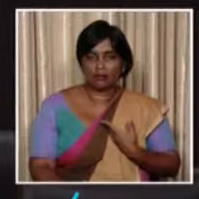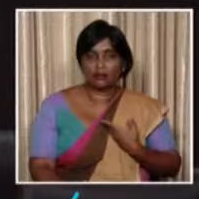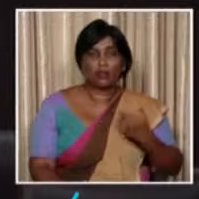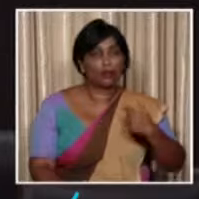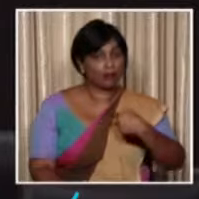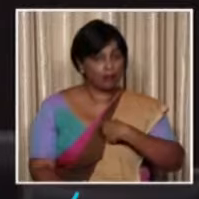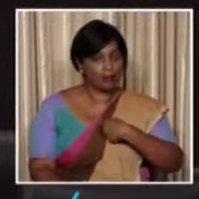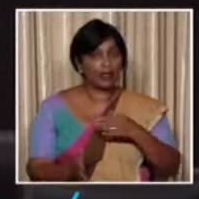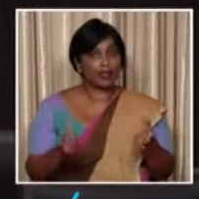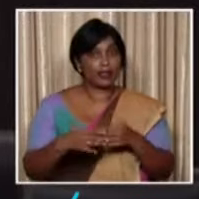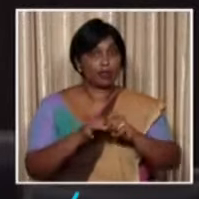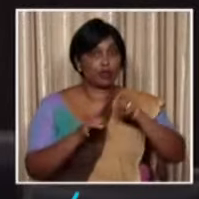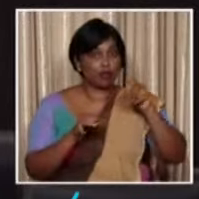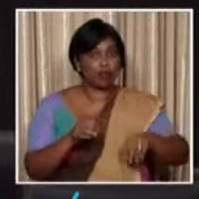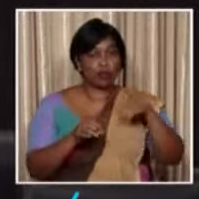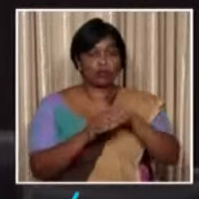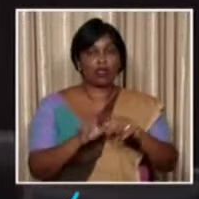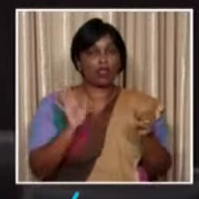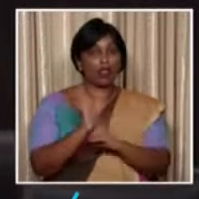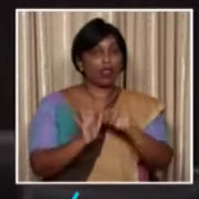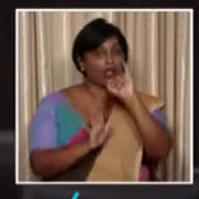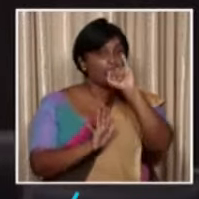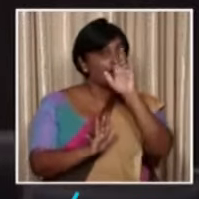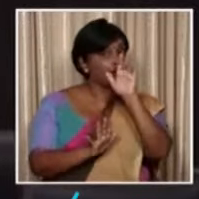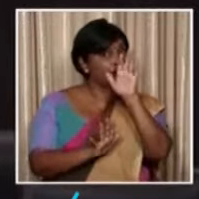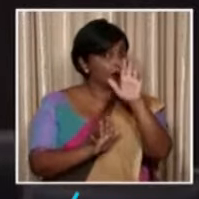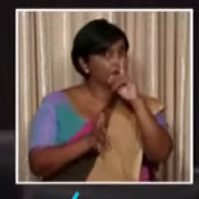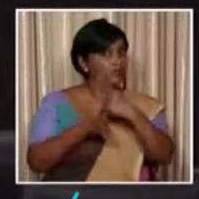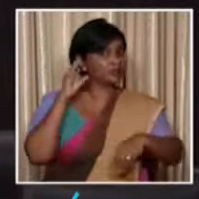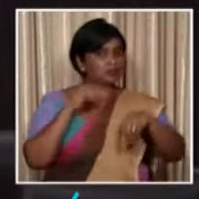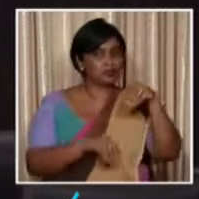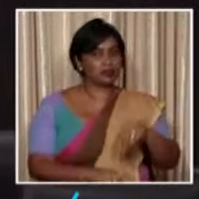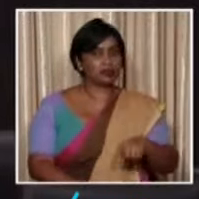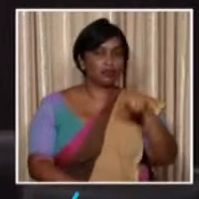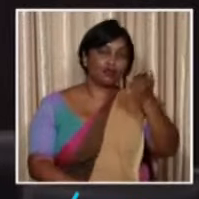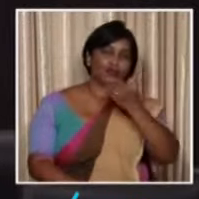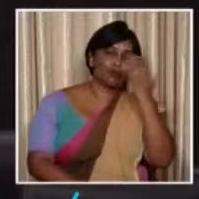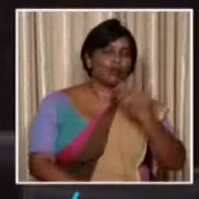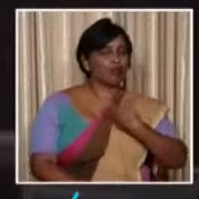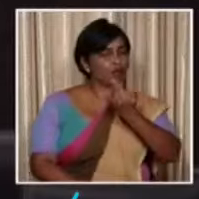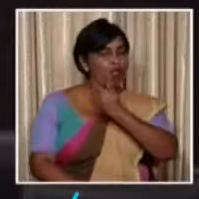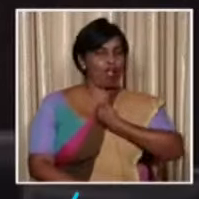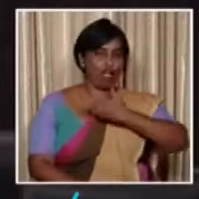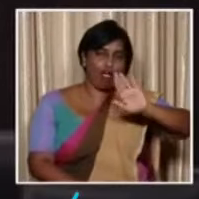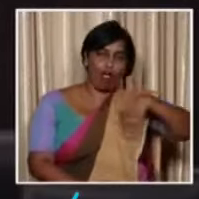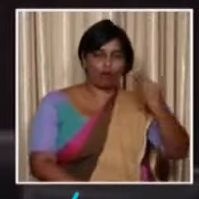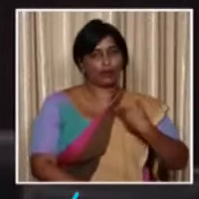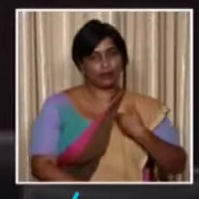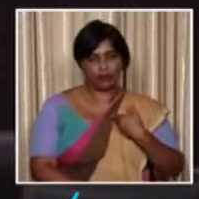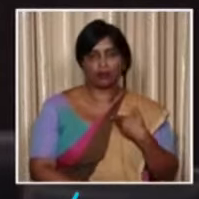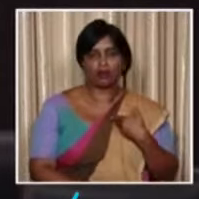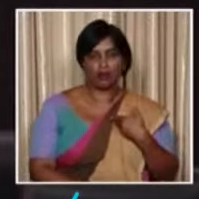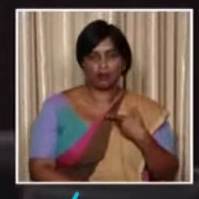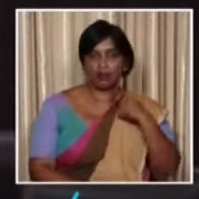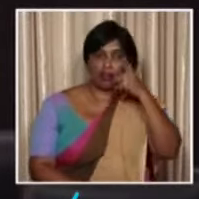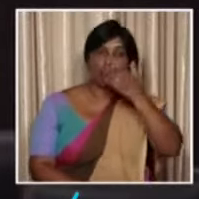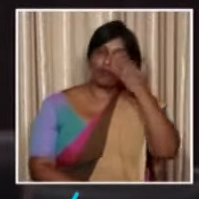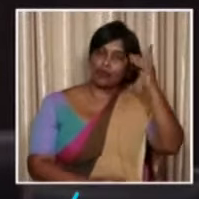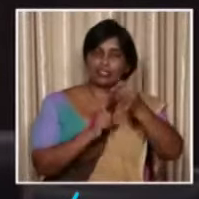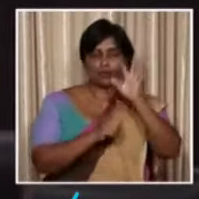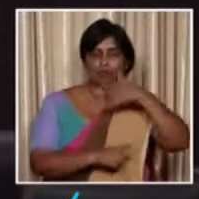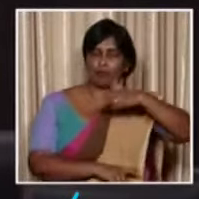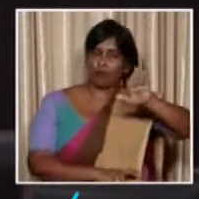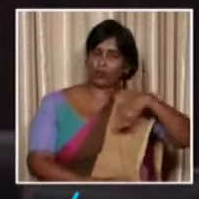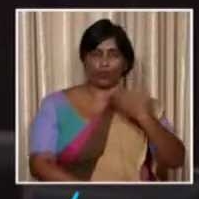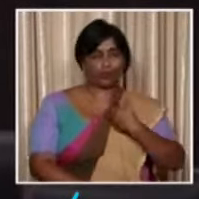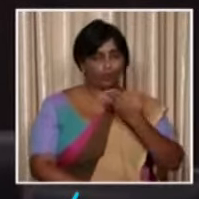මම කැබිනට් මණ්ඩලයේ ඉන්නේ 169 ජනවරමත් එක්ක. එතුමාට පුළුවන් ඕනනම් මාව අයින් කරන්න. එතුමාට පුළුවන් ඕනනම් මාව අයින්